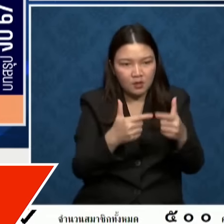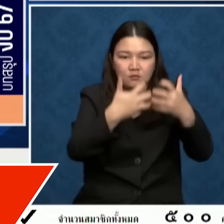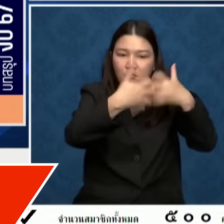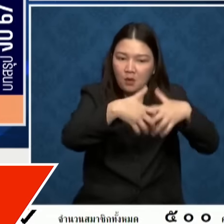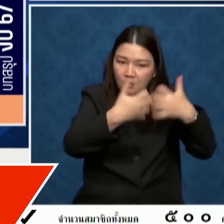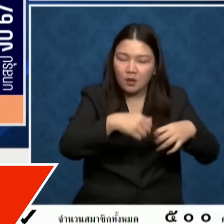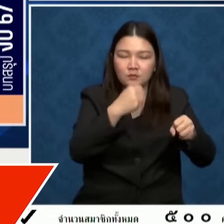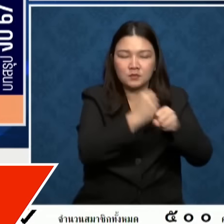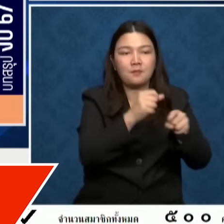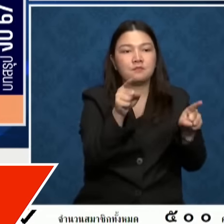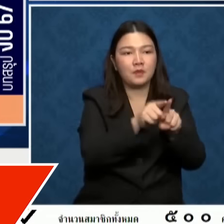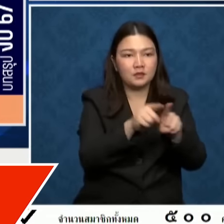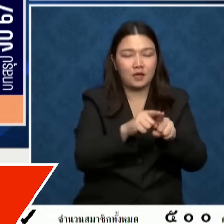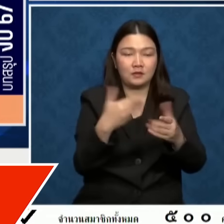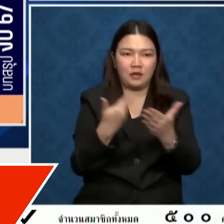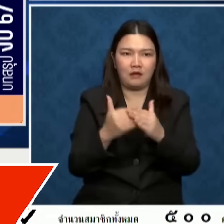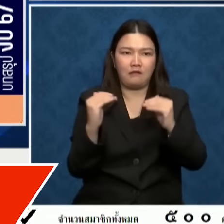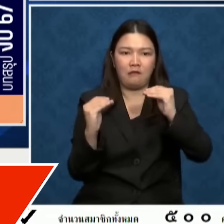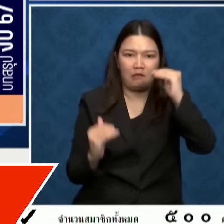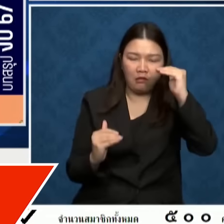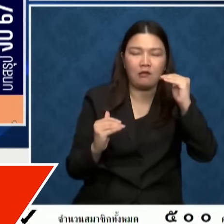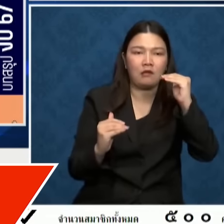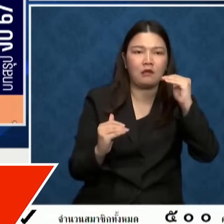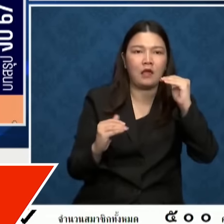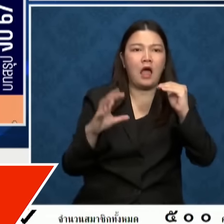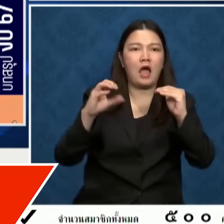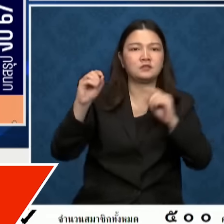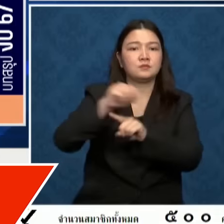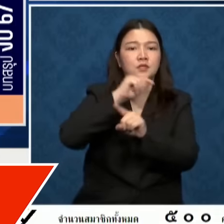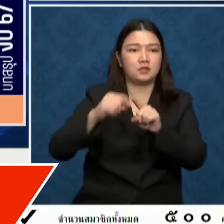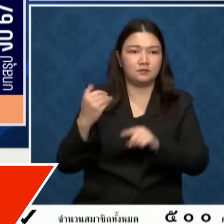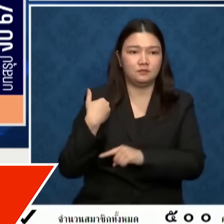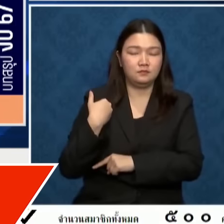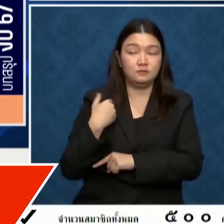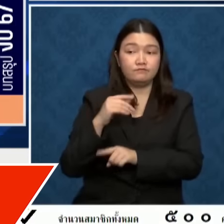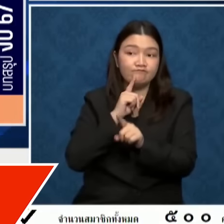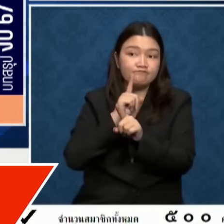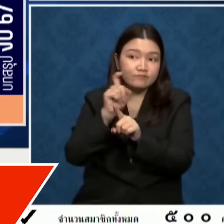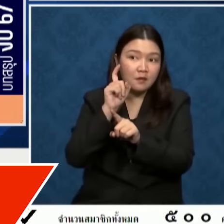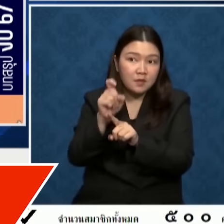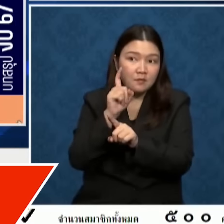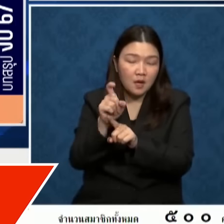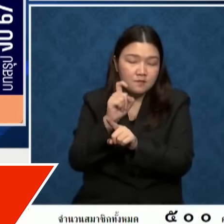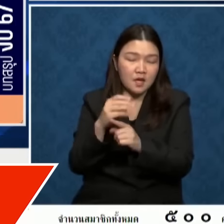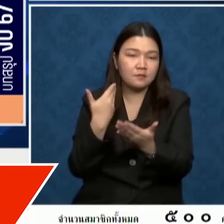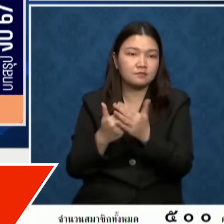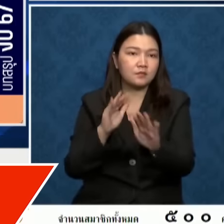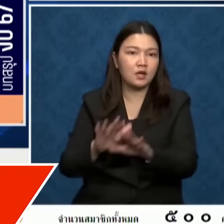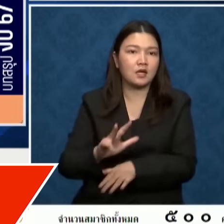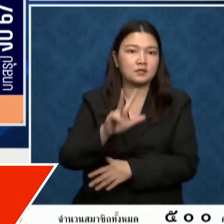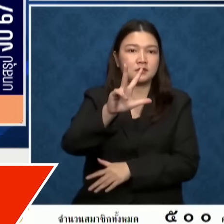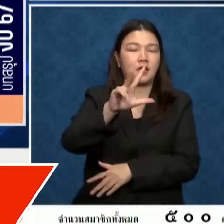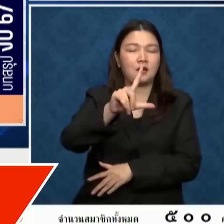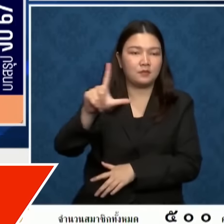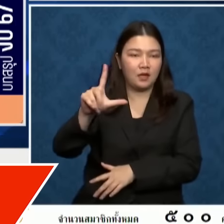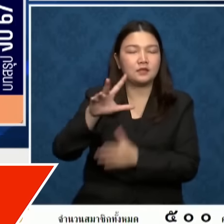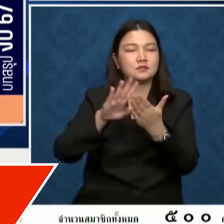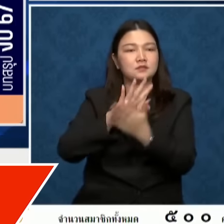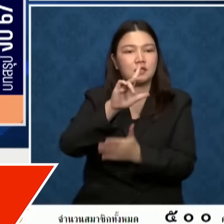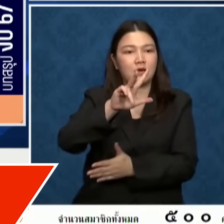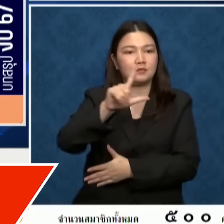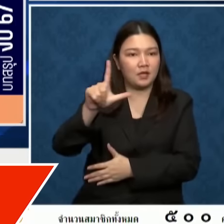มอนกันแต่ราคาต่างกันเกิน 50% ครัผมสื่บมา ราคาได้มาที่ 3.14